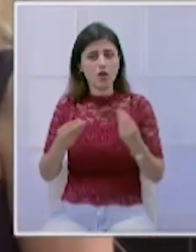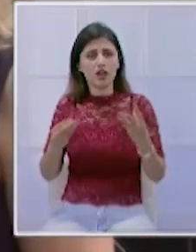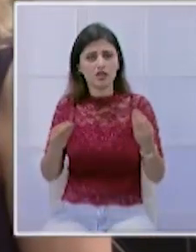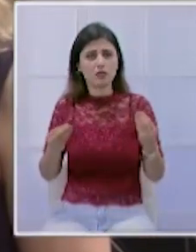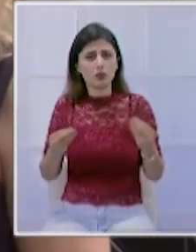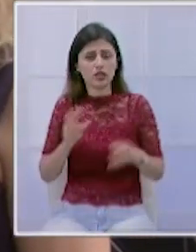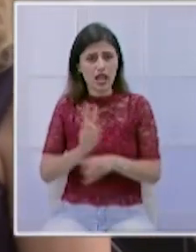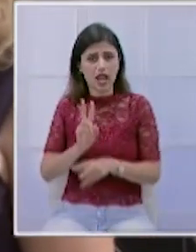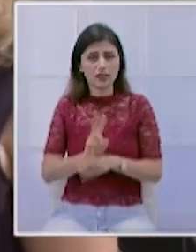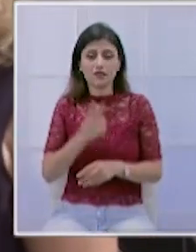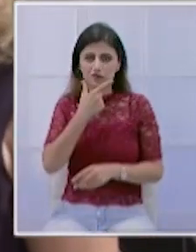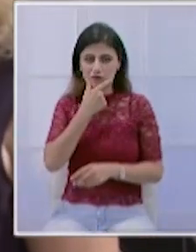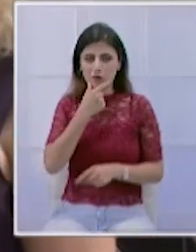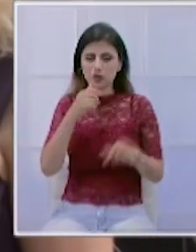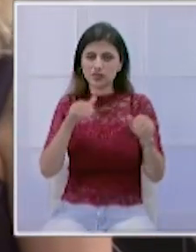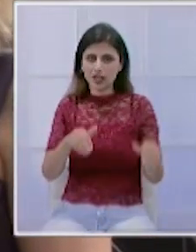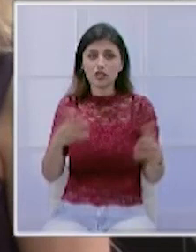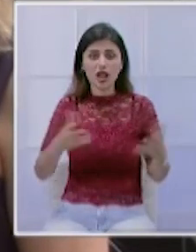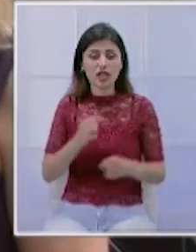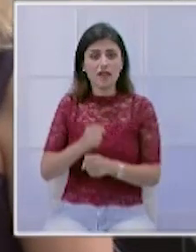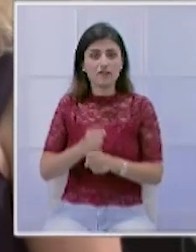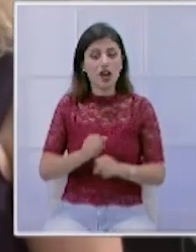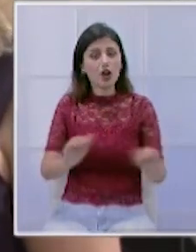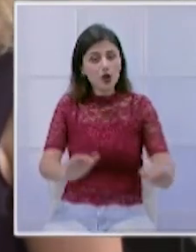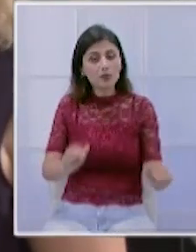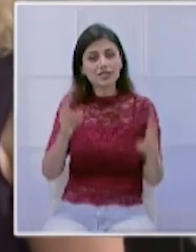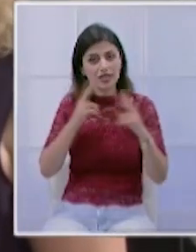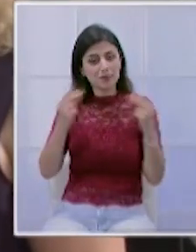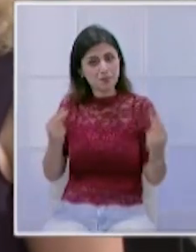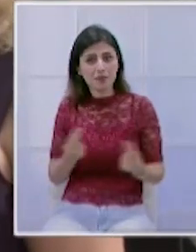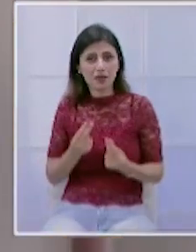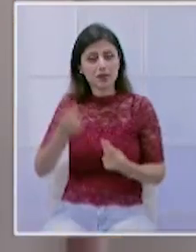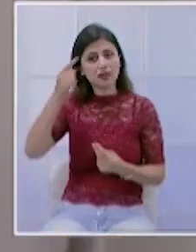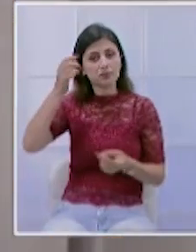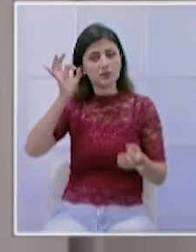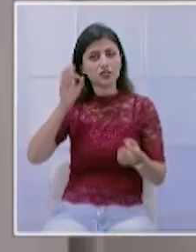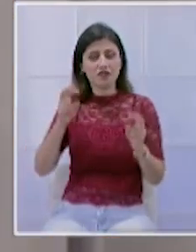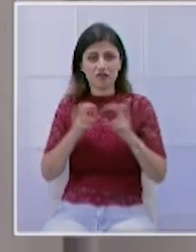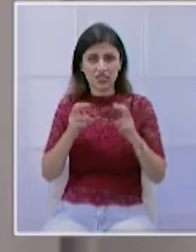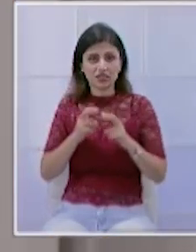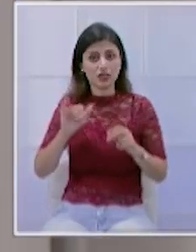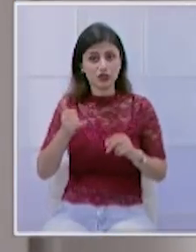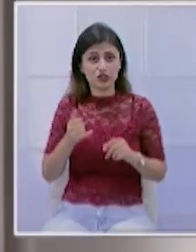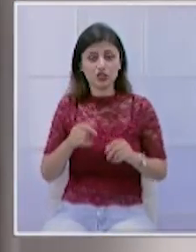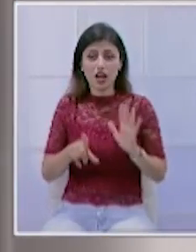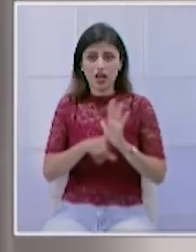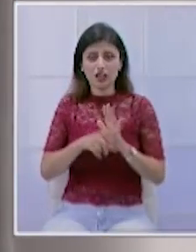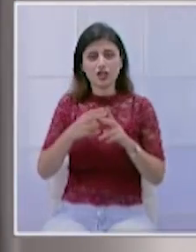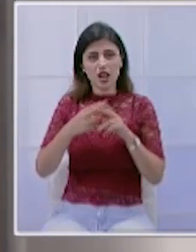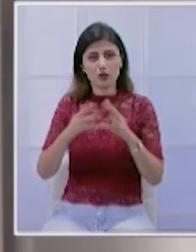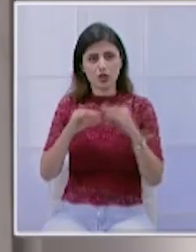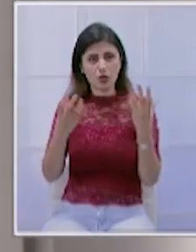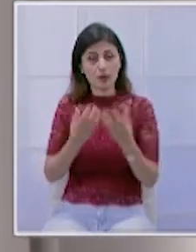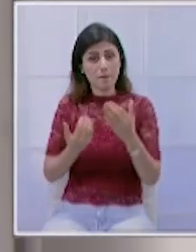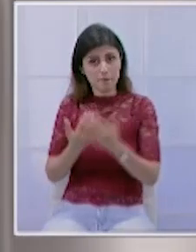fac pe copii să înțeleagă mai bine principiile fizicii și chiar legile naturale. Mai nou, managerul Gabriela Ionescu